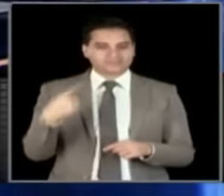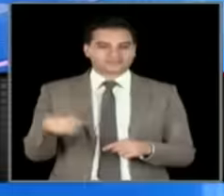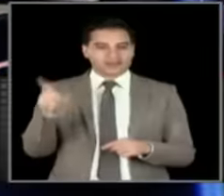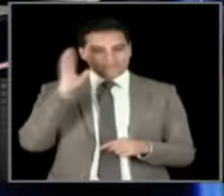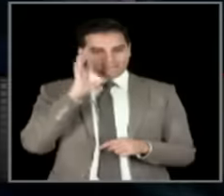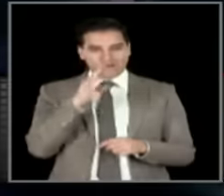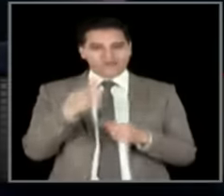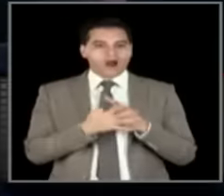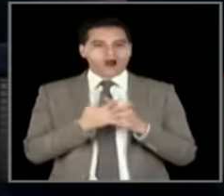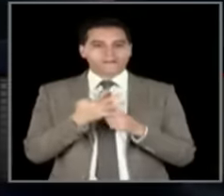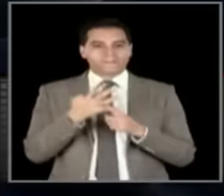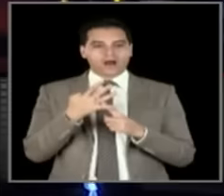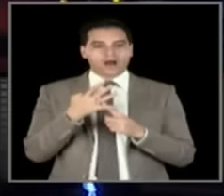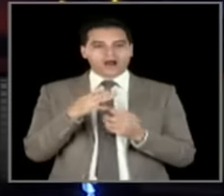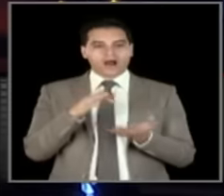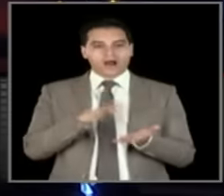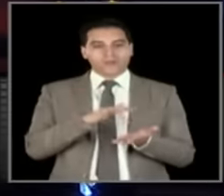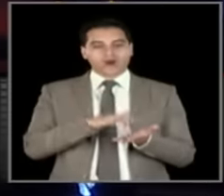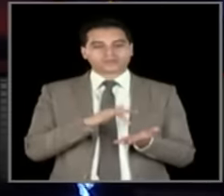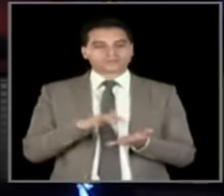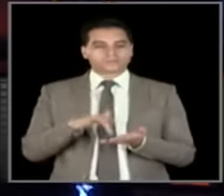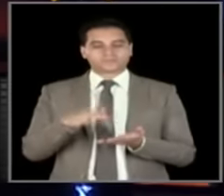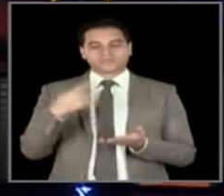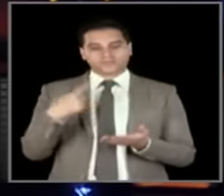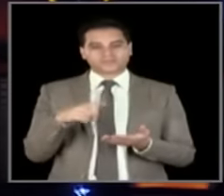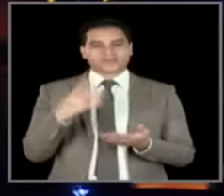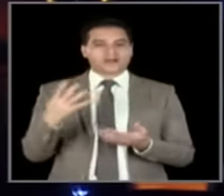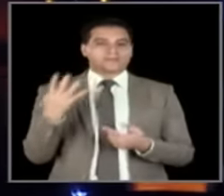هم أربعة يا عزة، يا محظوظة.